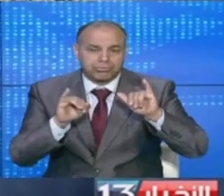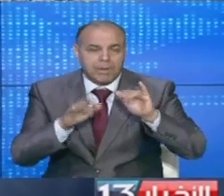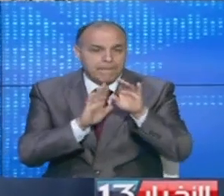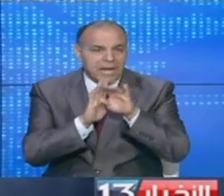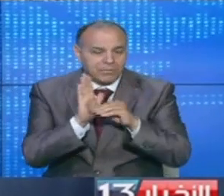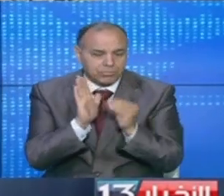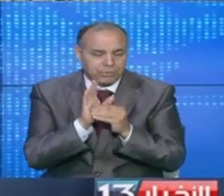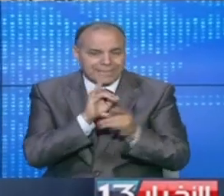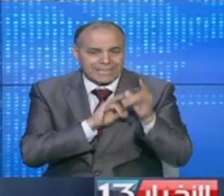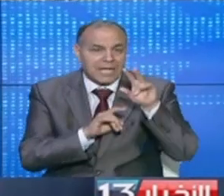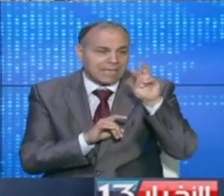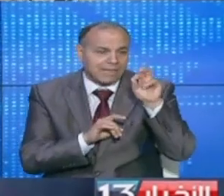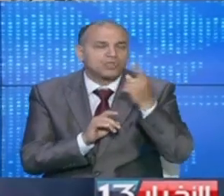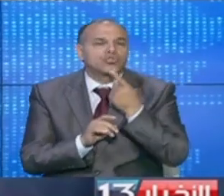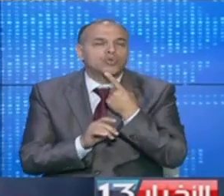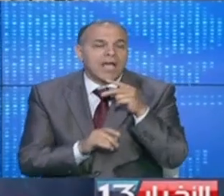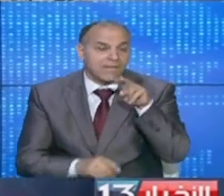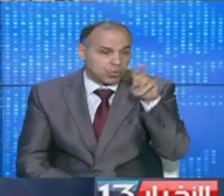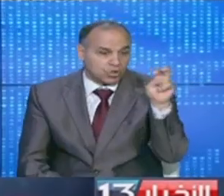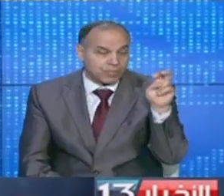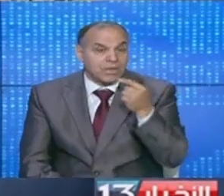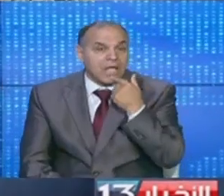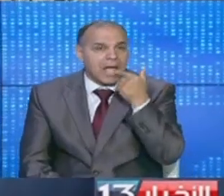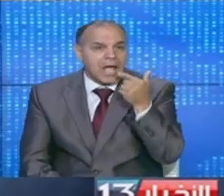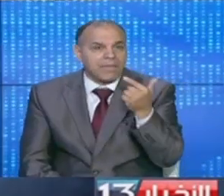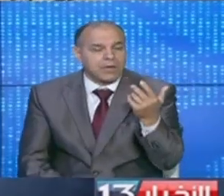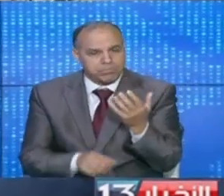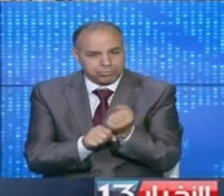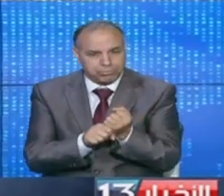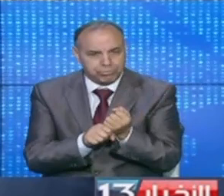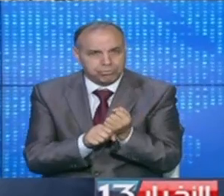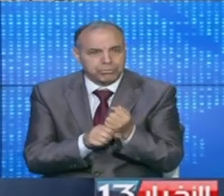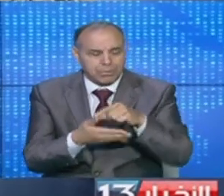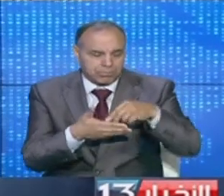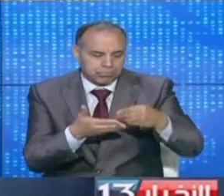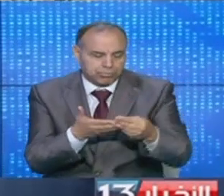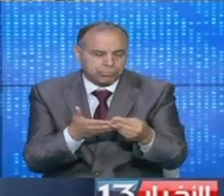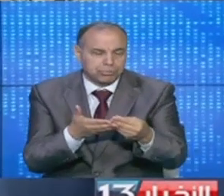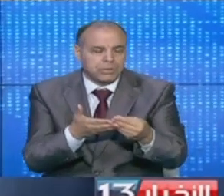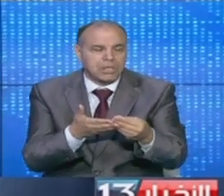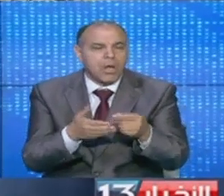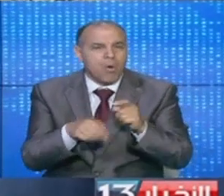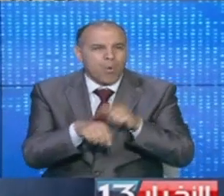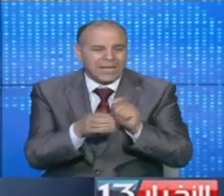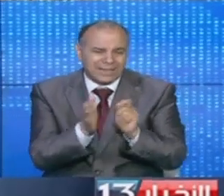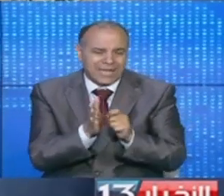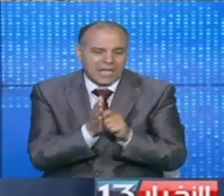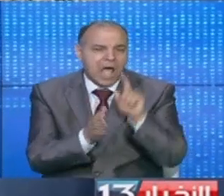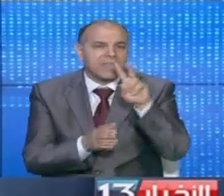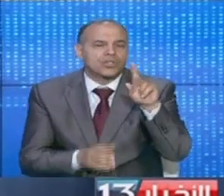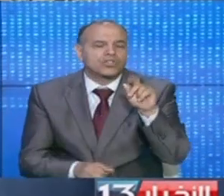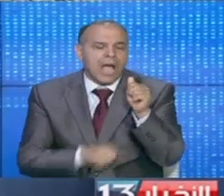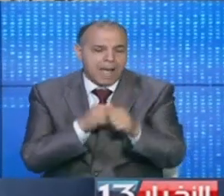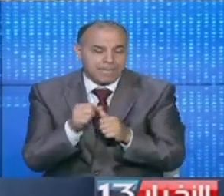بعد تاريخ الثلاثين من جهه الفين وعشرين الحصول على وصل مده صلاحيته اثني عشر شهرا